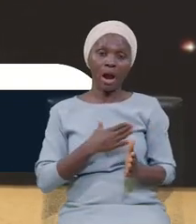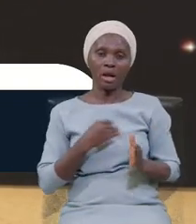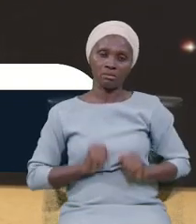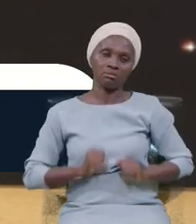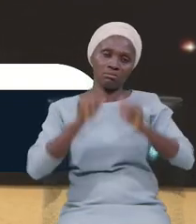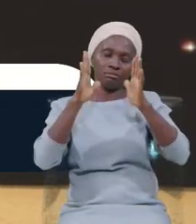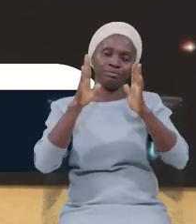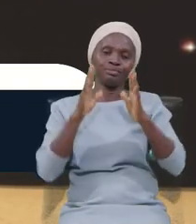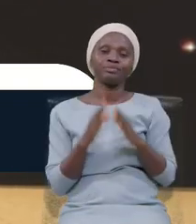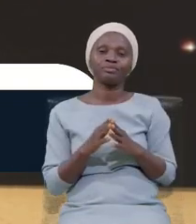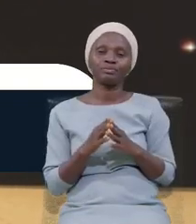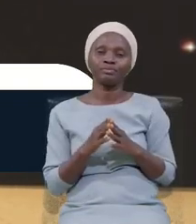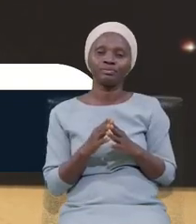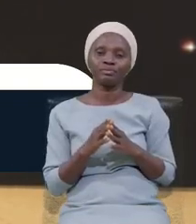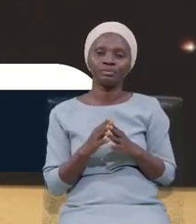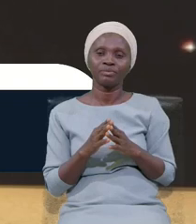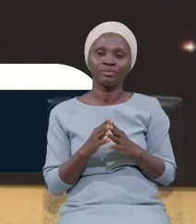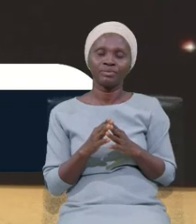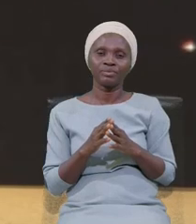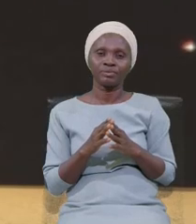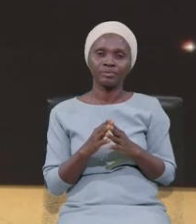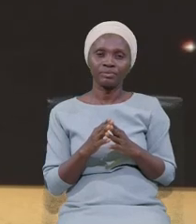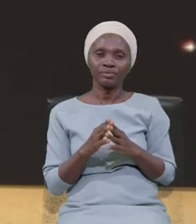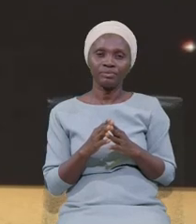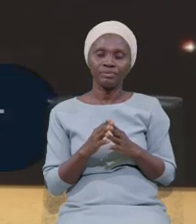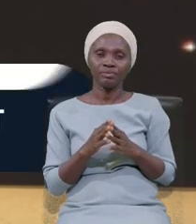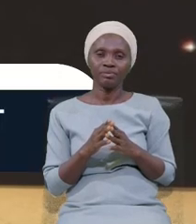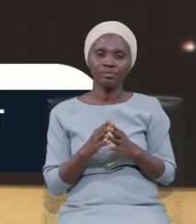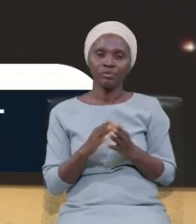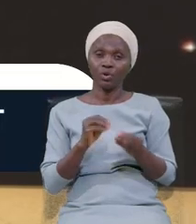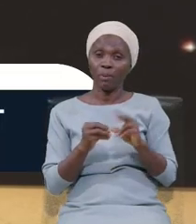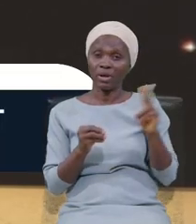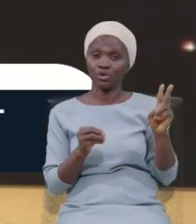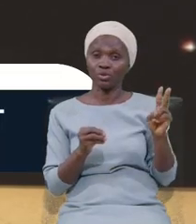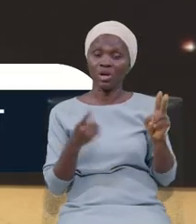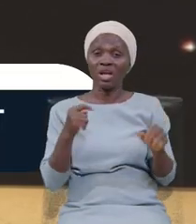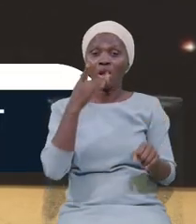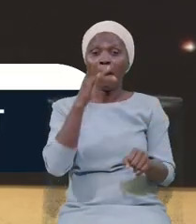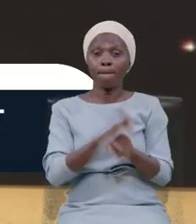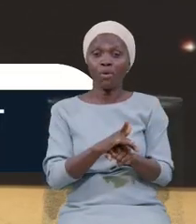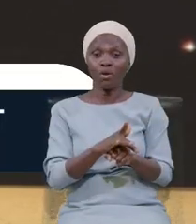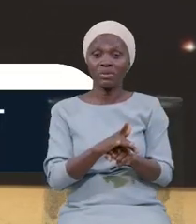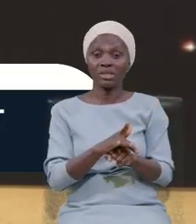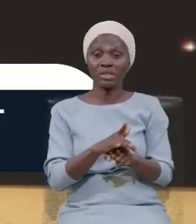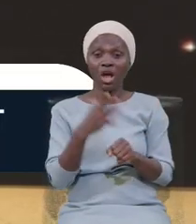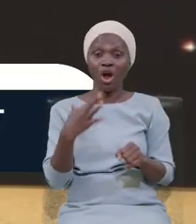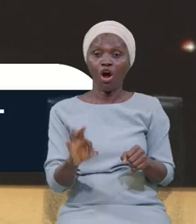frère, croyant, soumis. 2. La promesse des